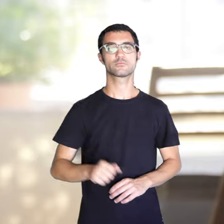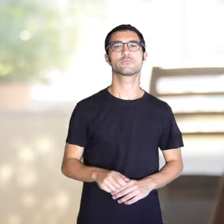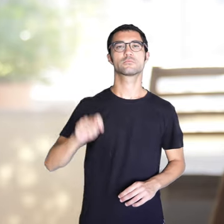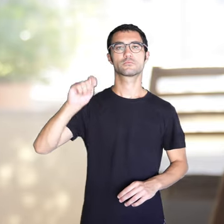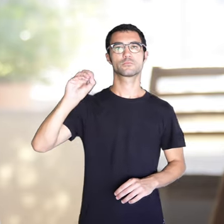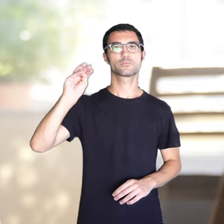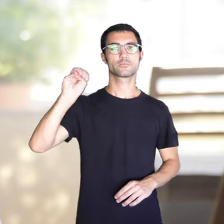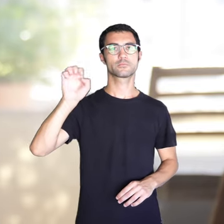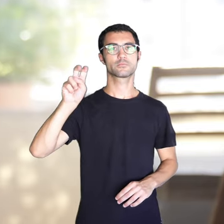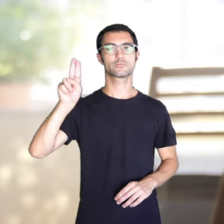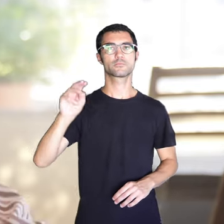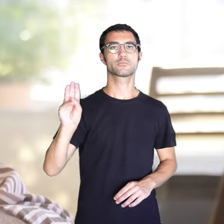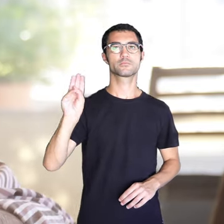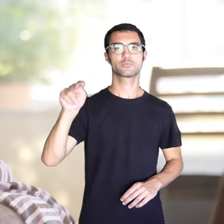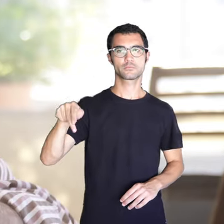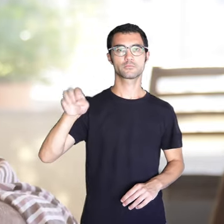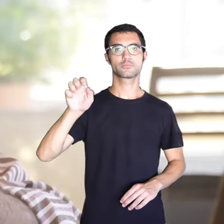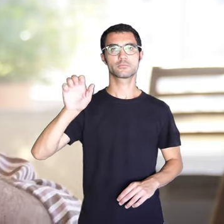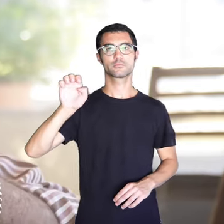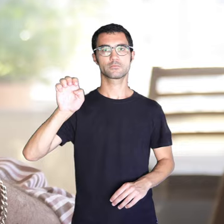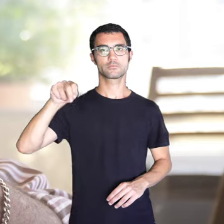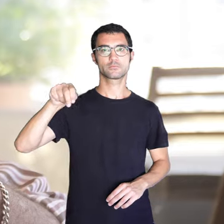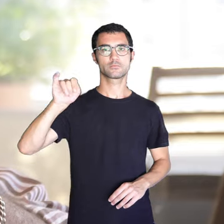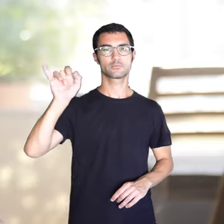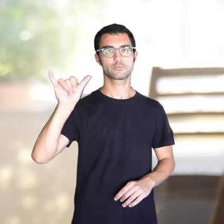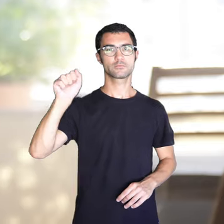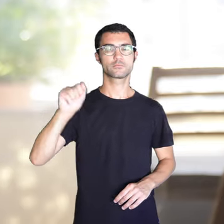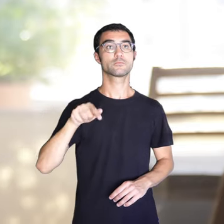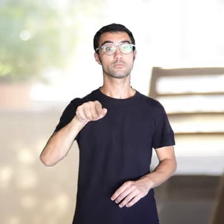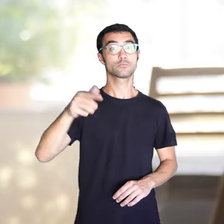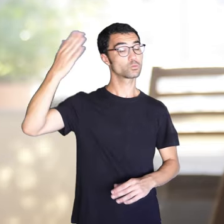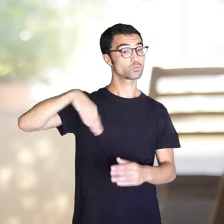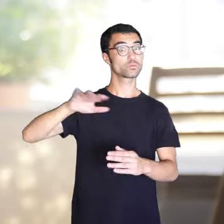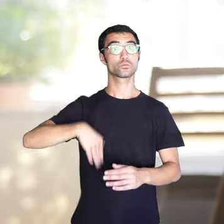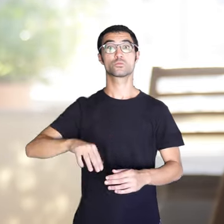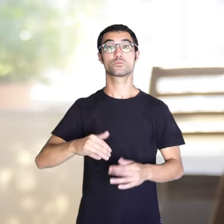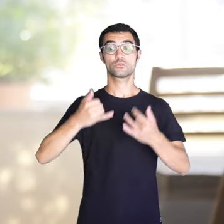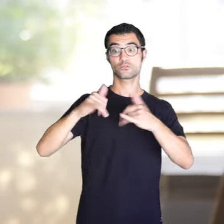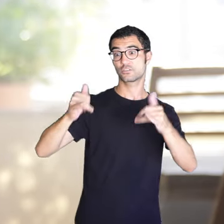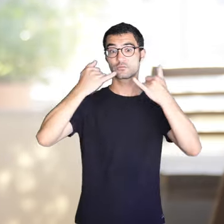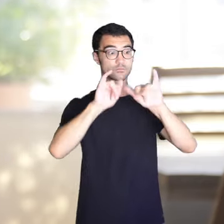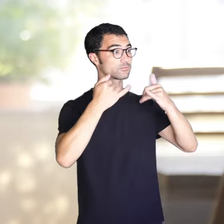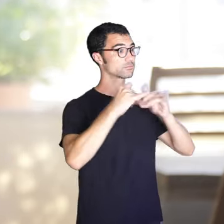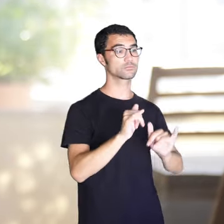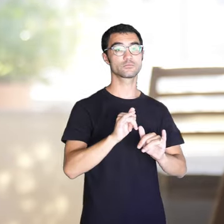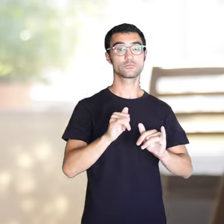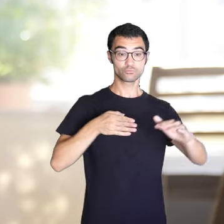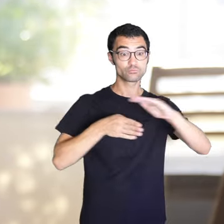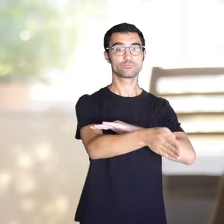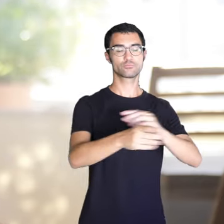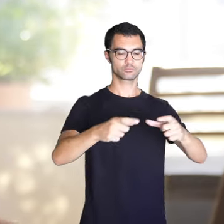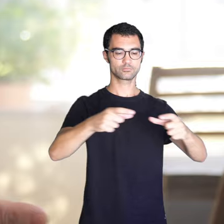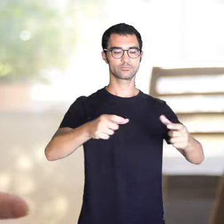festes de Sant Pere feien carnets de socios. I els qui volia fer socios pagaven si